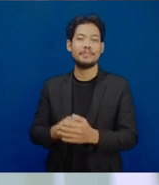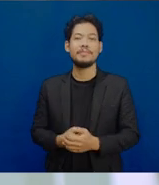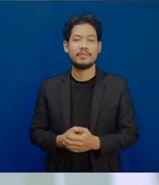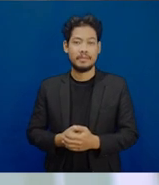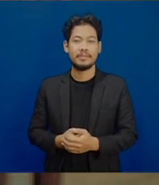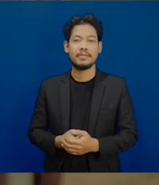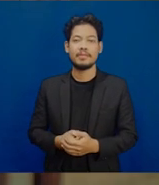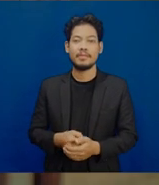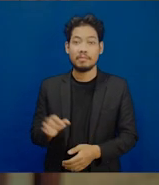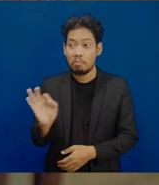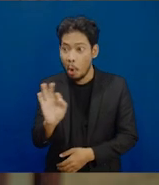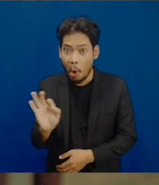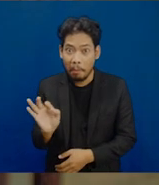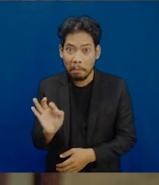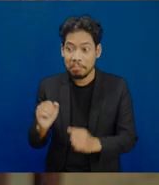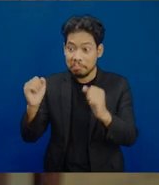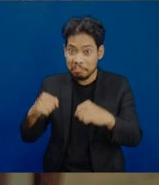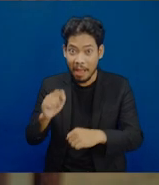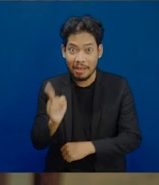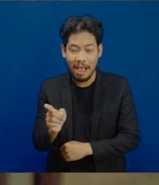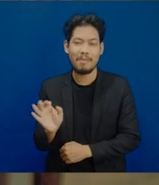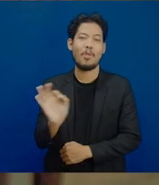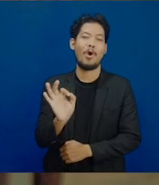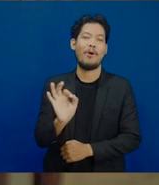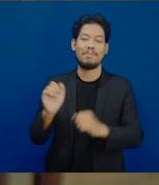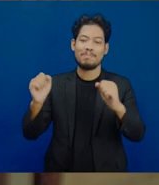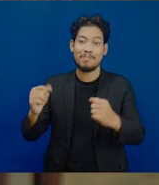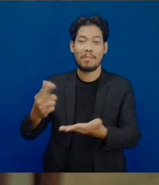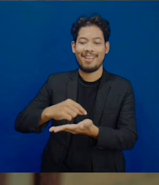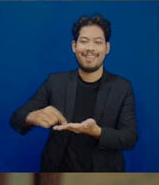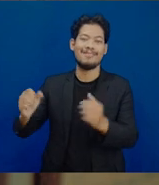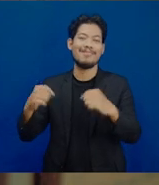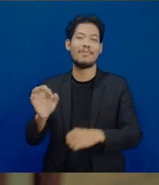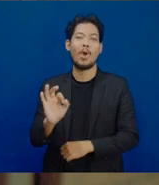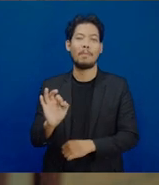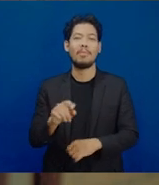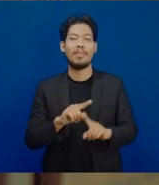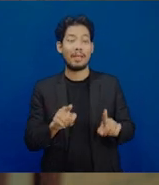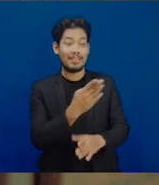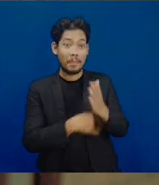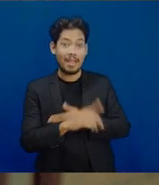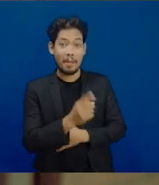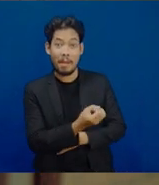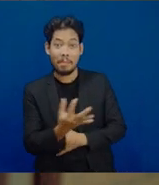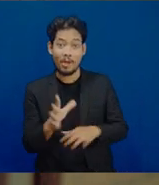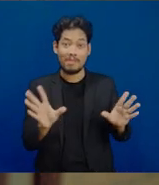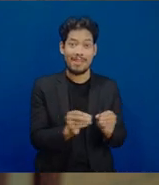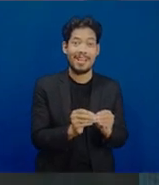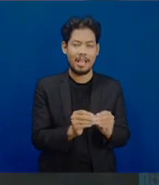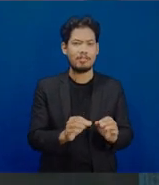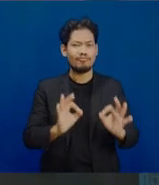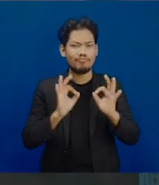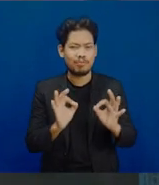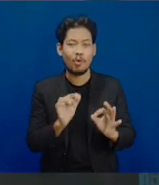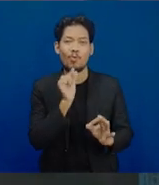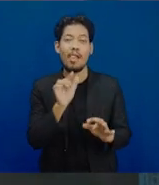Kita belum memiliki data yang valid terkait dengan jumlah penyandang disabilitas, ragam penyandang